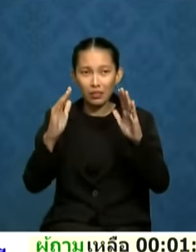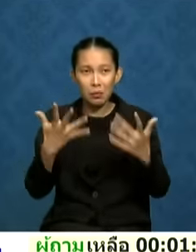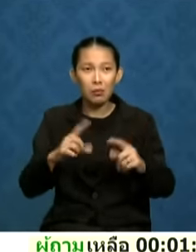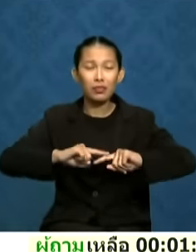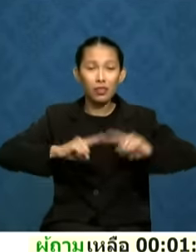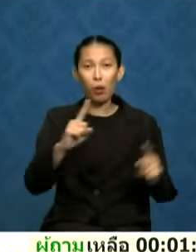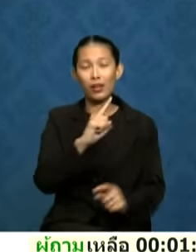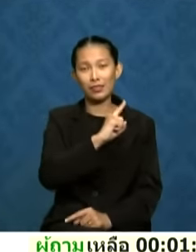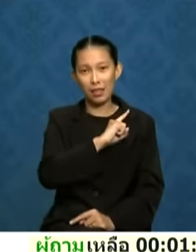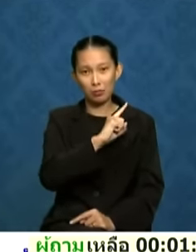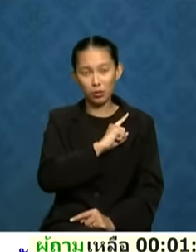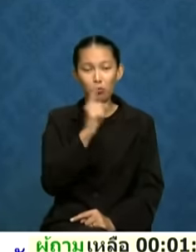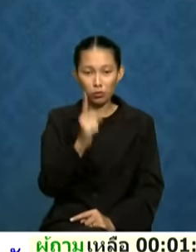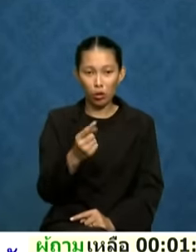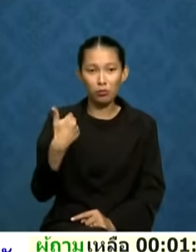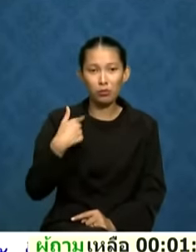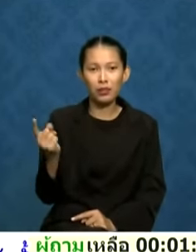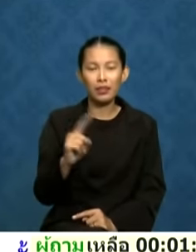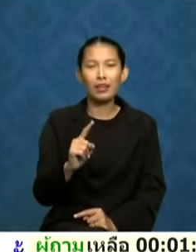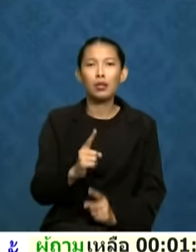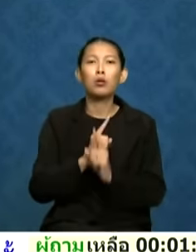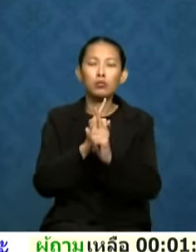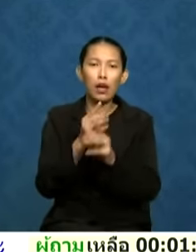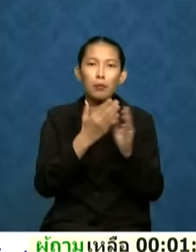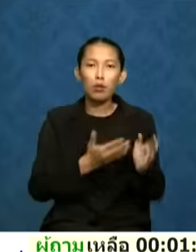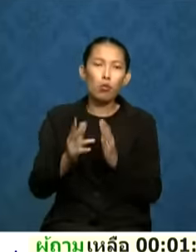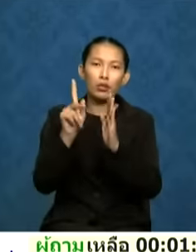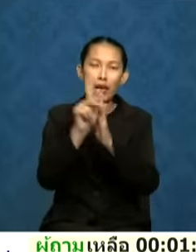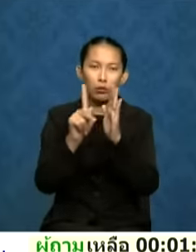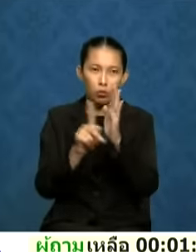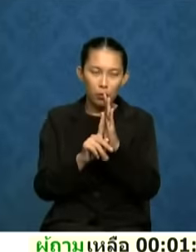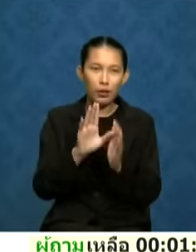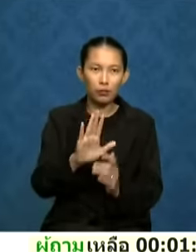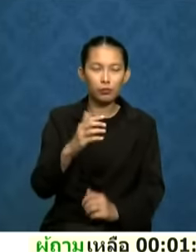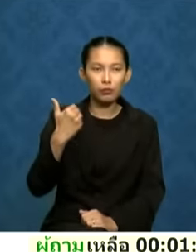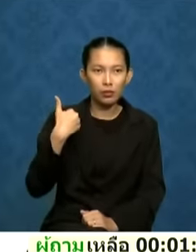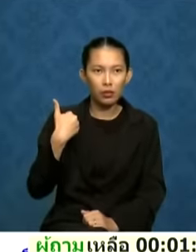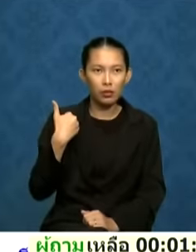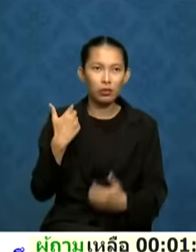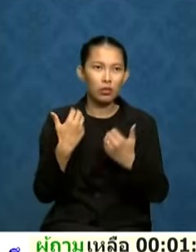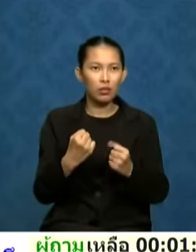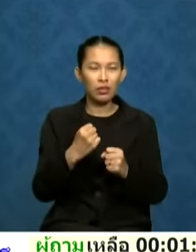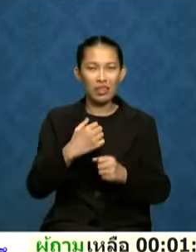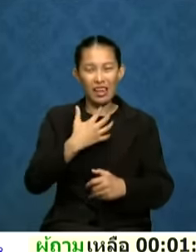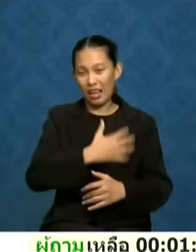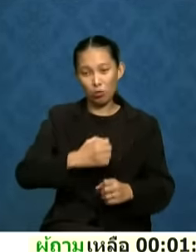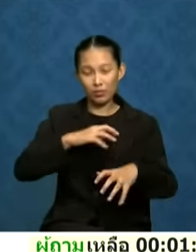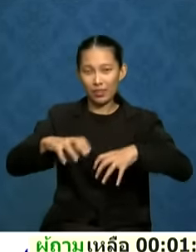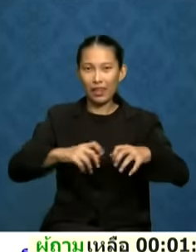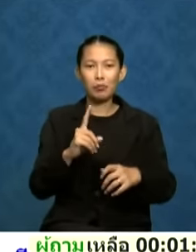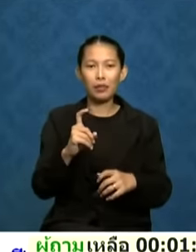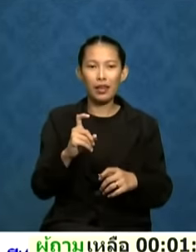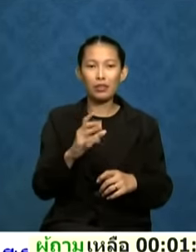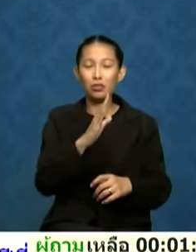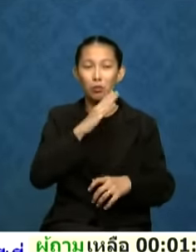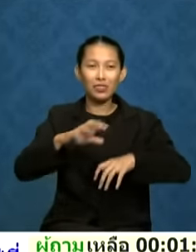่ความล่ชอบจะต้องเกิดขึ้ก็ต้องมาก่ไปตามกระVERเรื่องนี้จัการตามวรมไม่ได้ครับถ้า